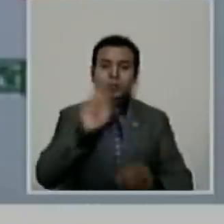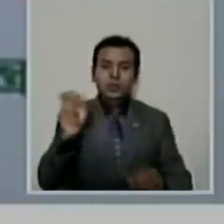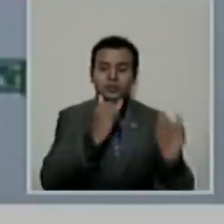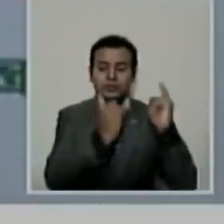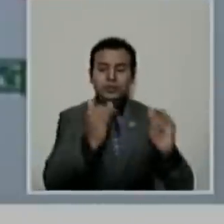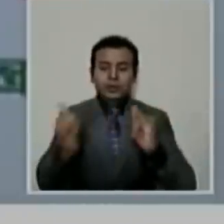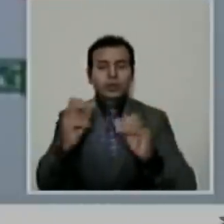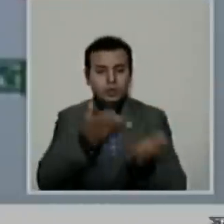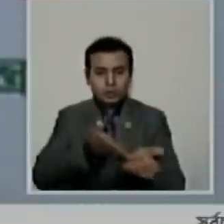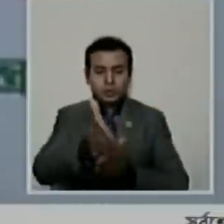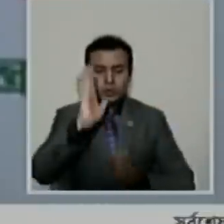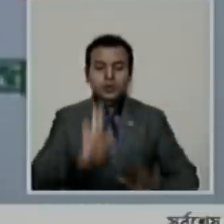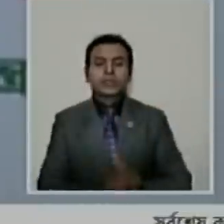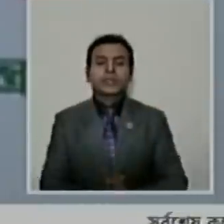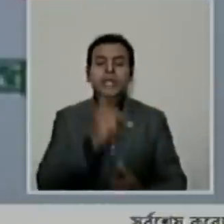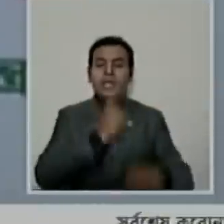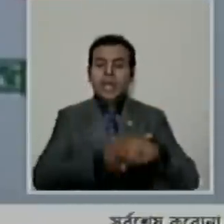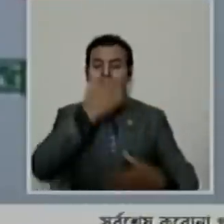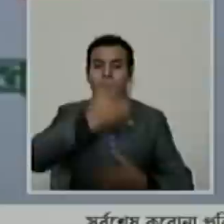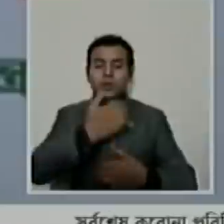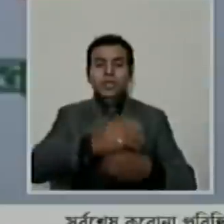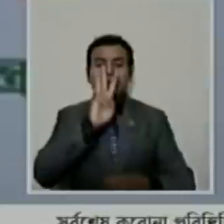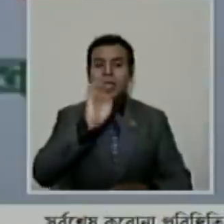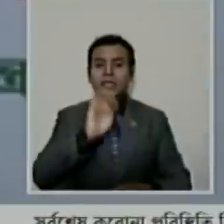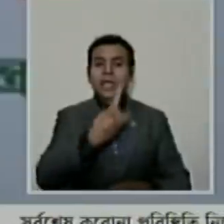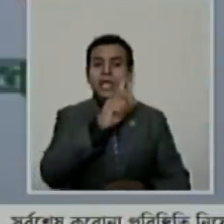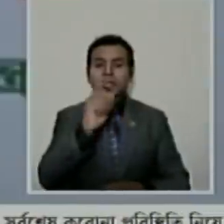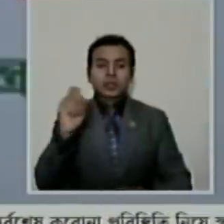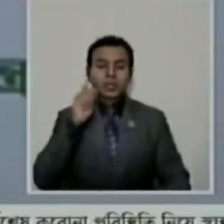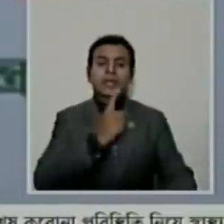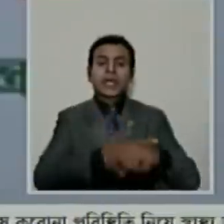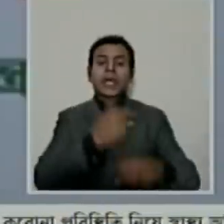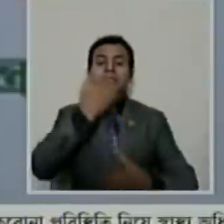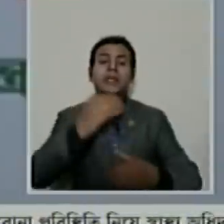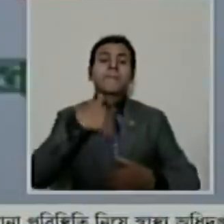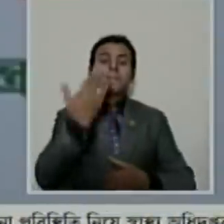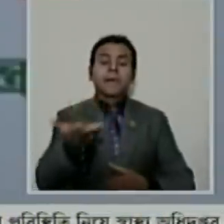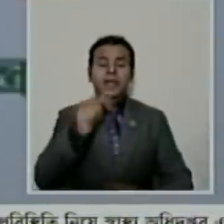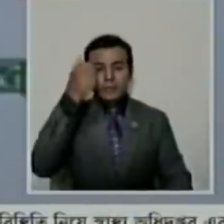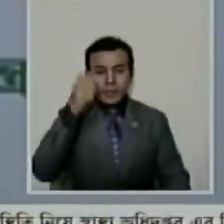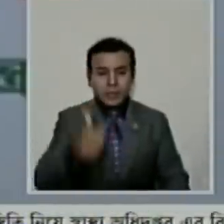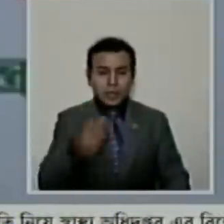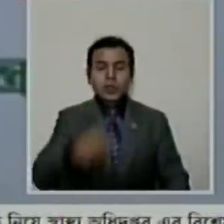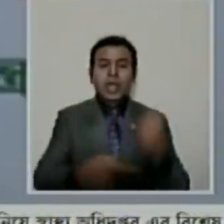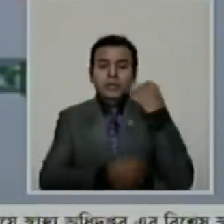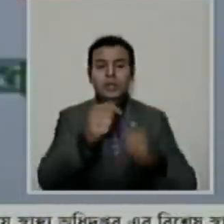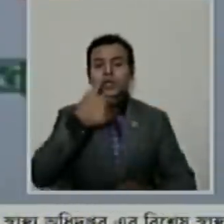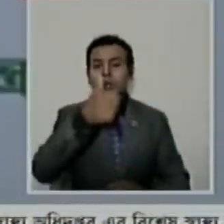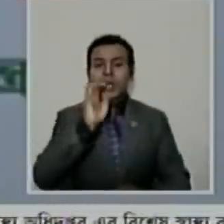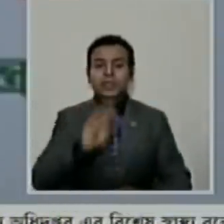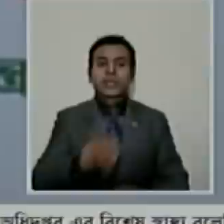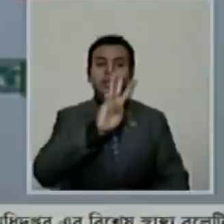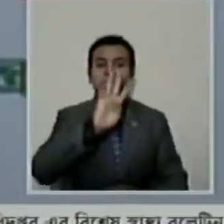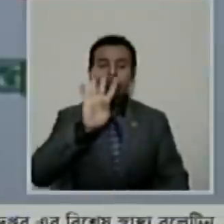বাইরে বিভিন্ন হাসপাতালে 6,034টি আইসোলেশন সজ্জা রয়েছে এবং এই এই সকল হাসপাতালে আইসিউর